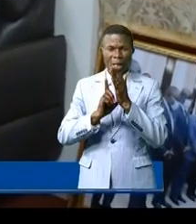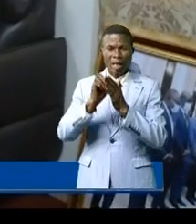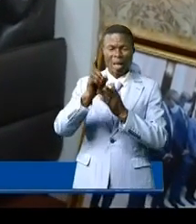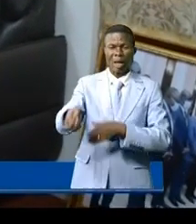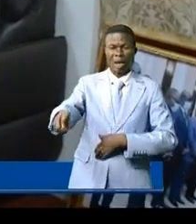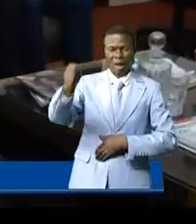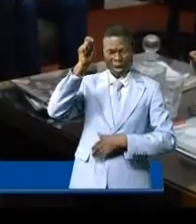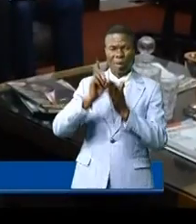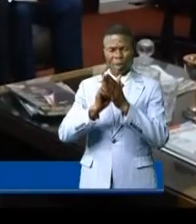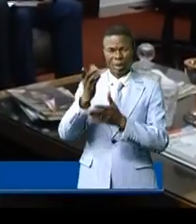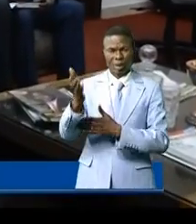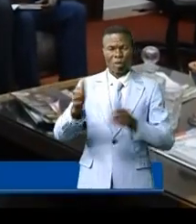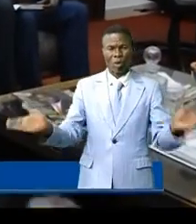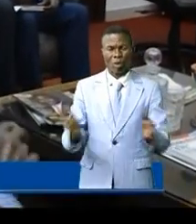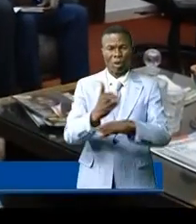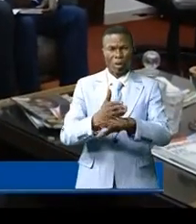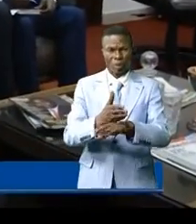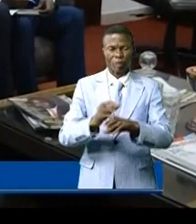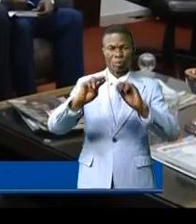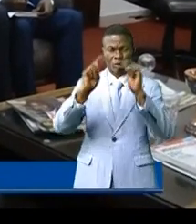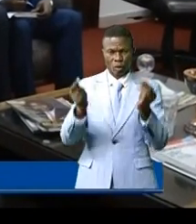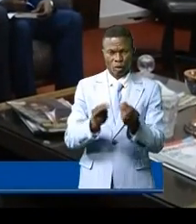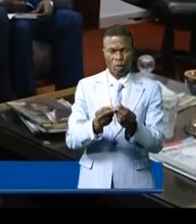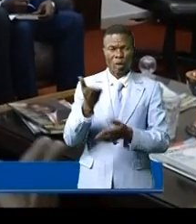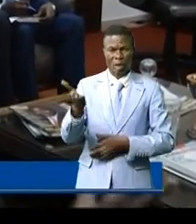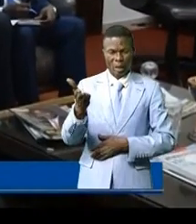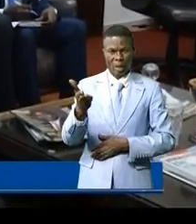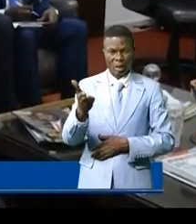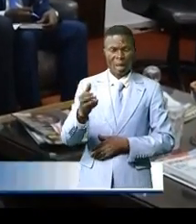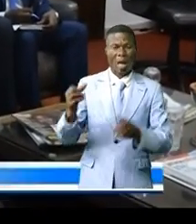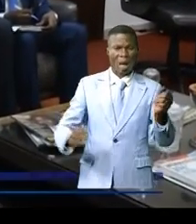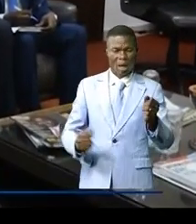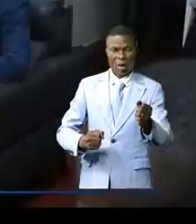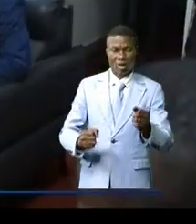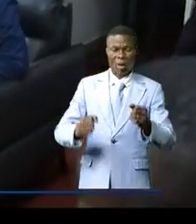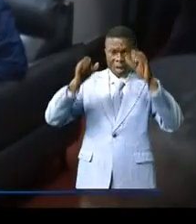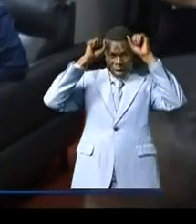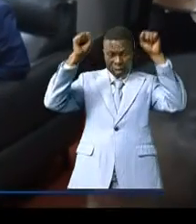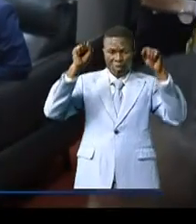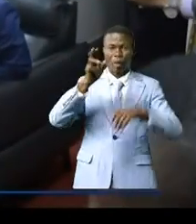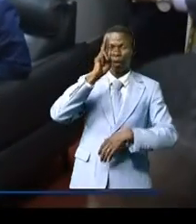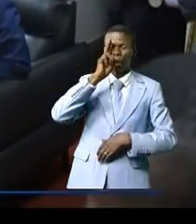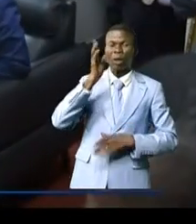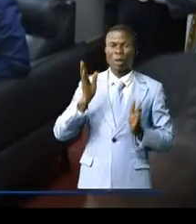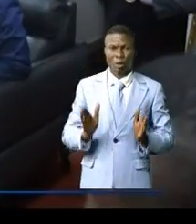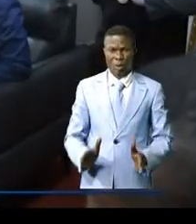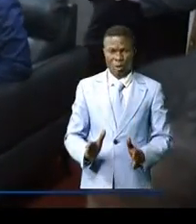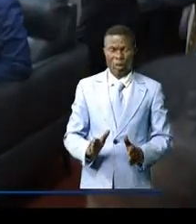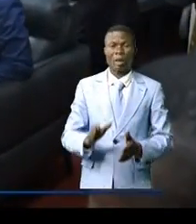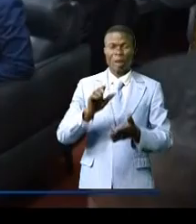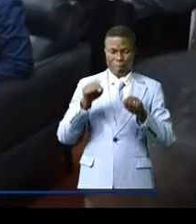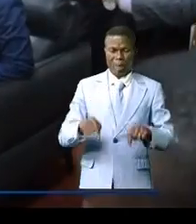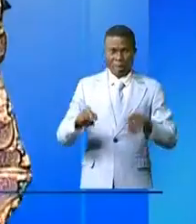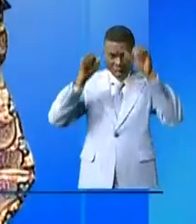pêche et l'élevage. La Commission des Golfes de Guinée a son siège en Angola. Le chef de l'État nigérian en est le président